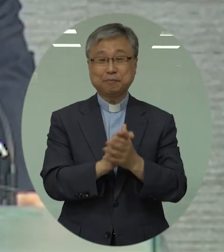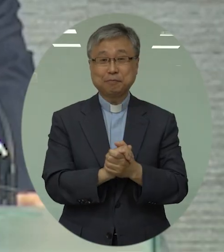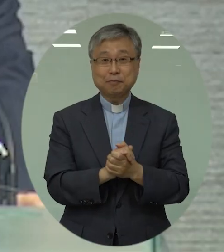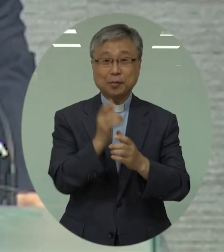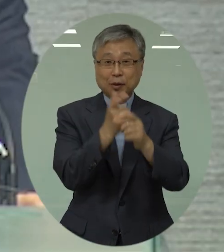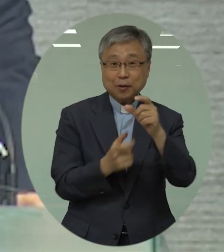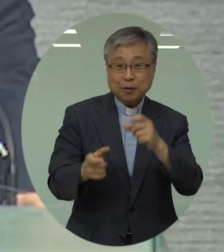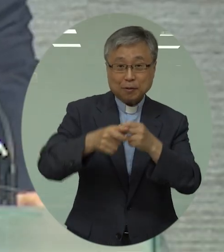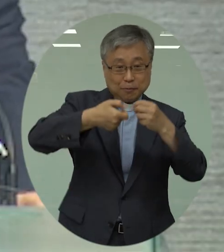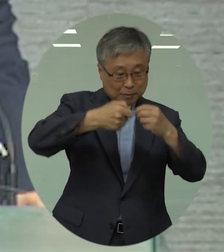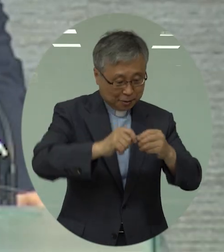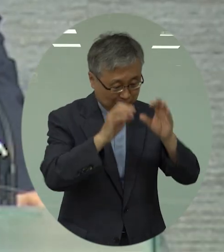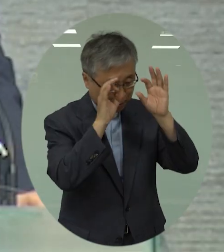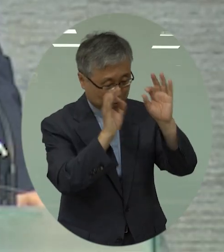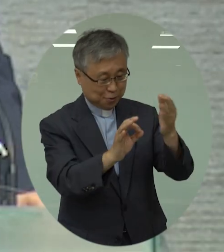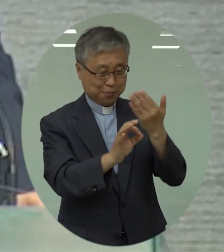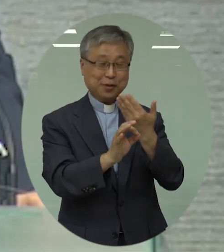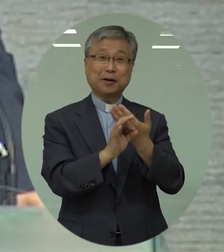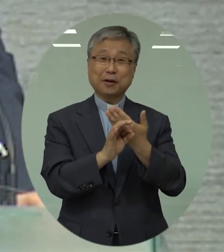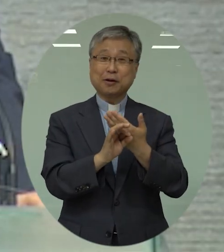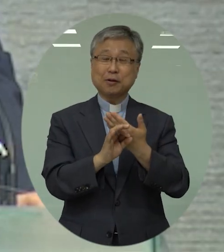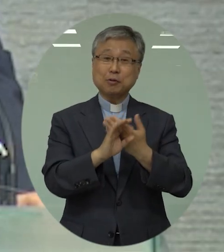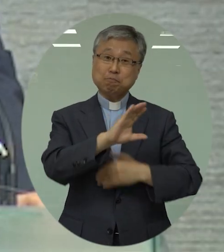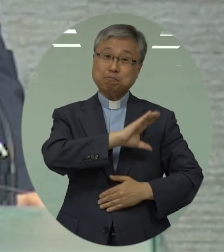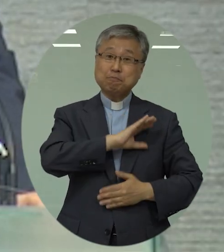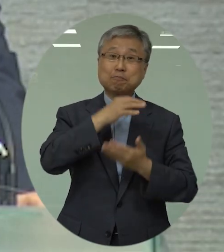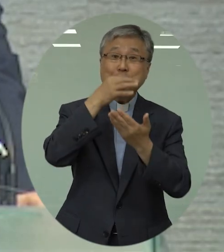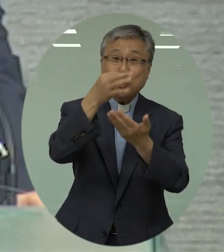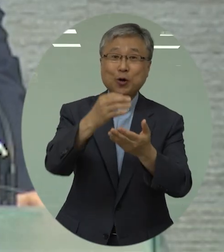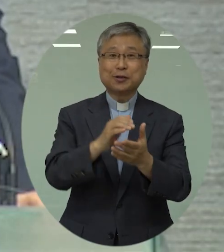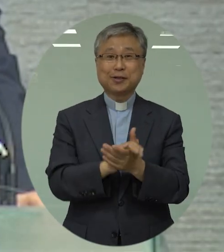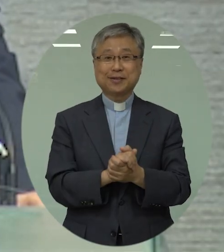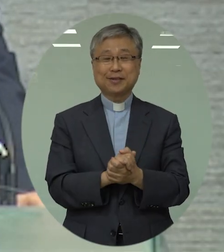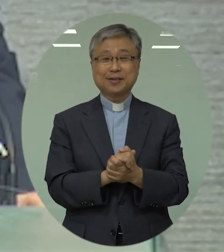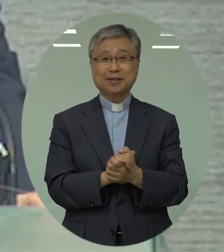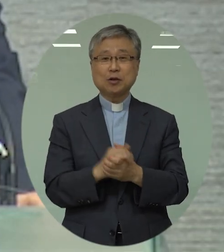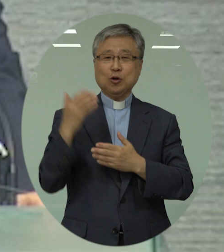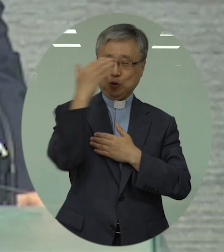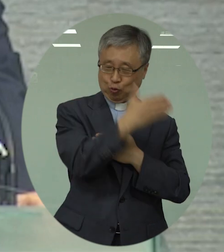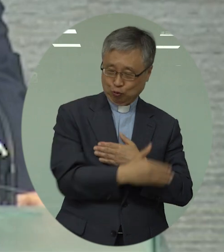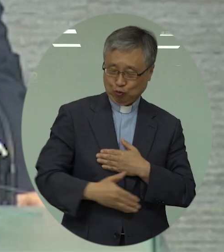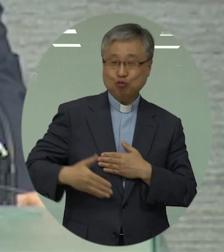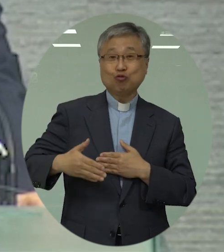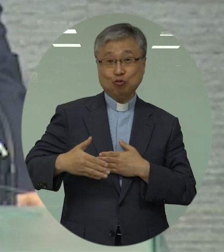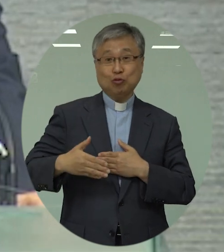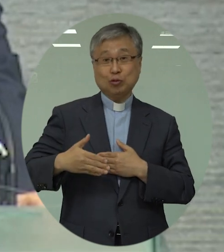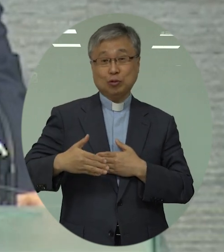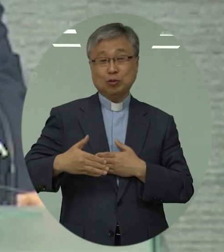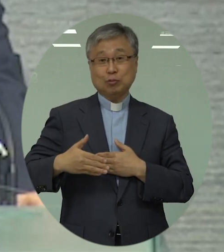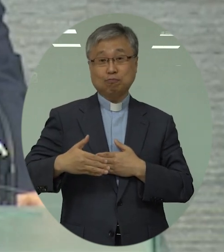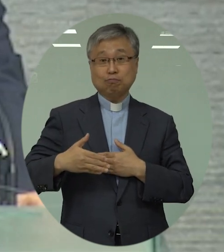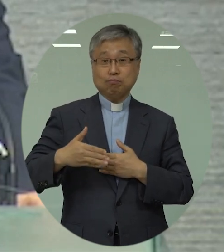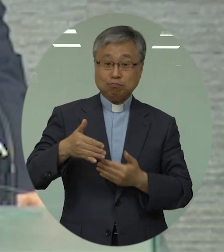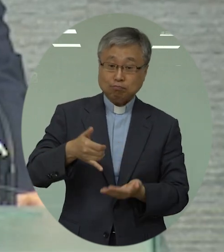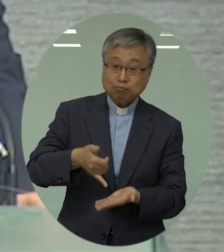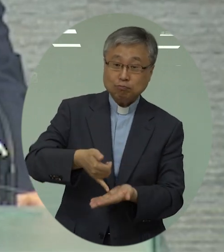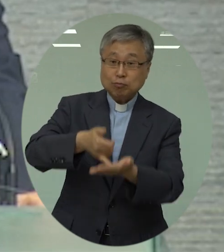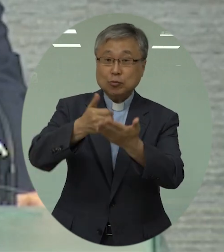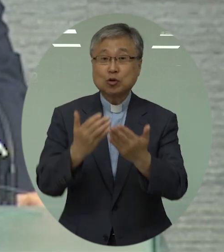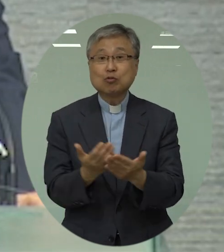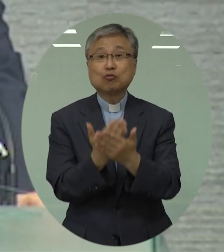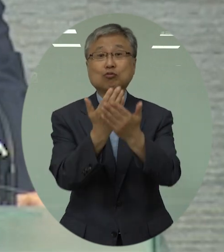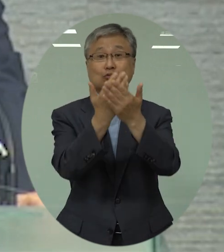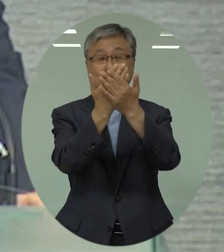근데 더 자세히 보시면 이 호칭이 육체적 성숙에